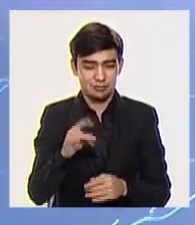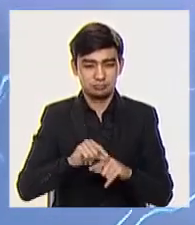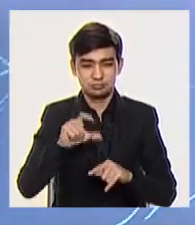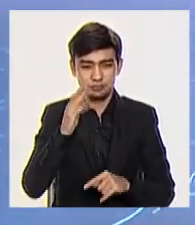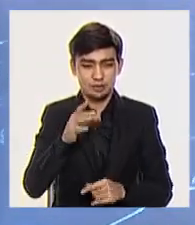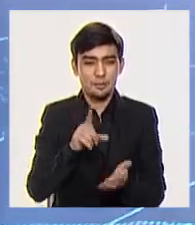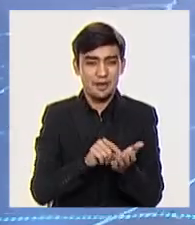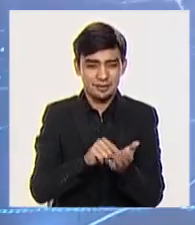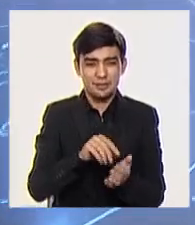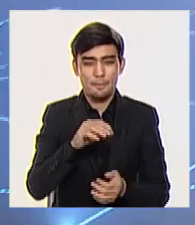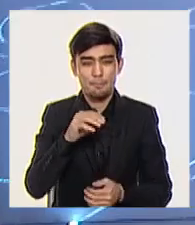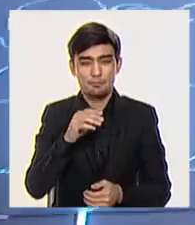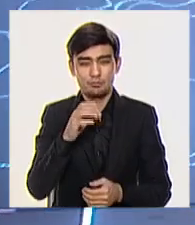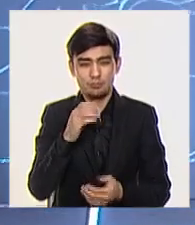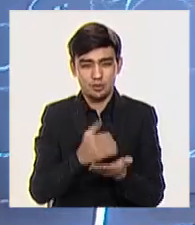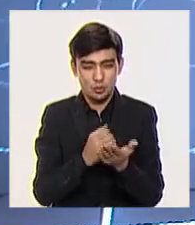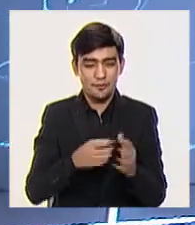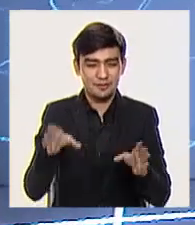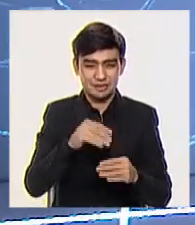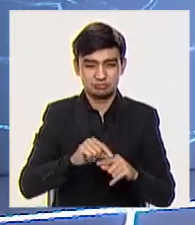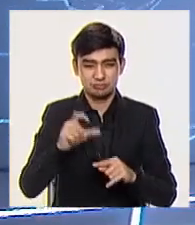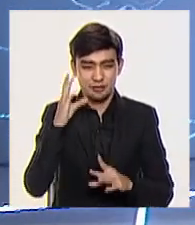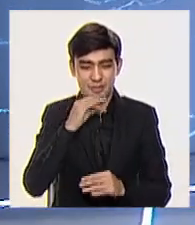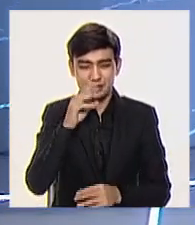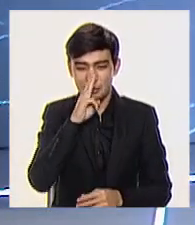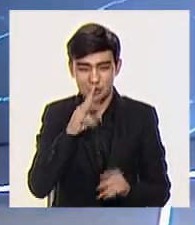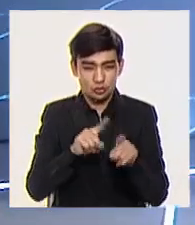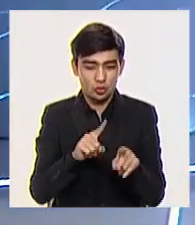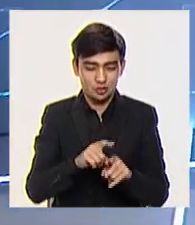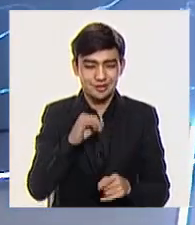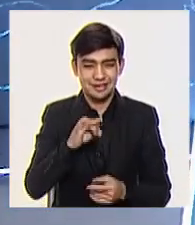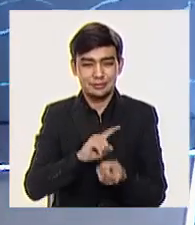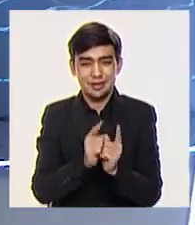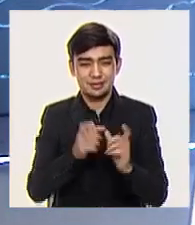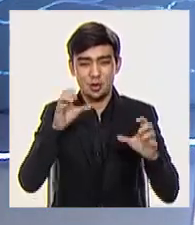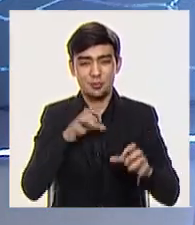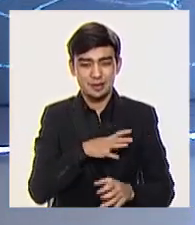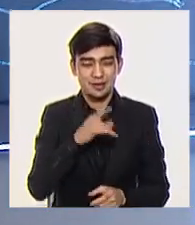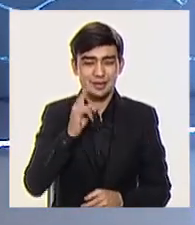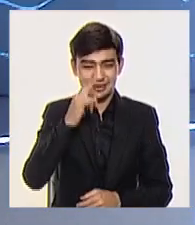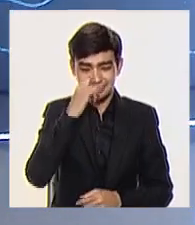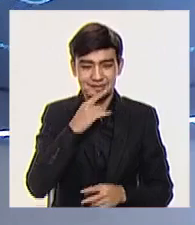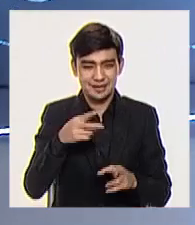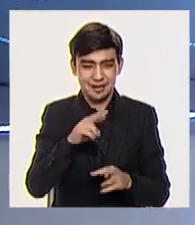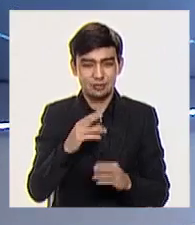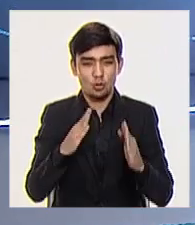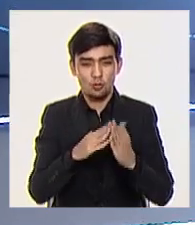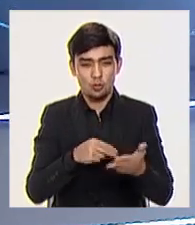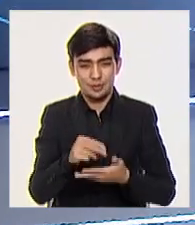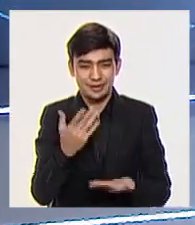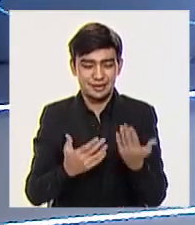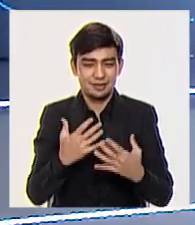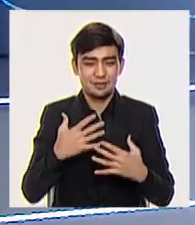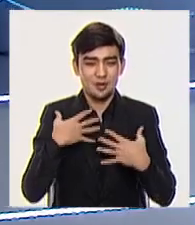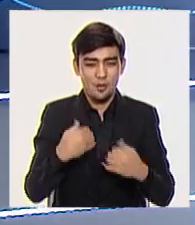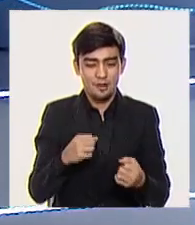некоторых граждан и заработная плата. Начнут действовать изменения в законах, которые позволят казахстанцам обзавестись жильем или поправить